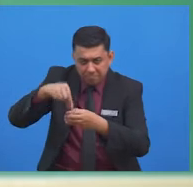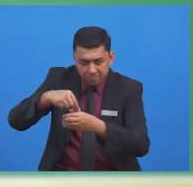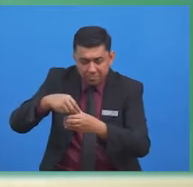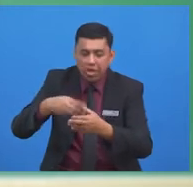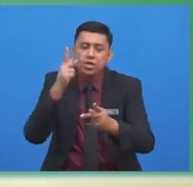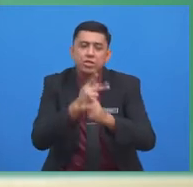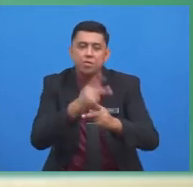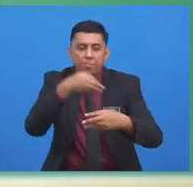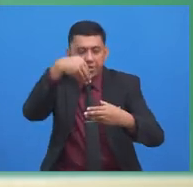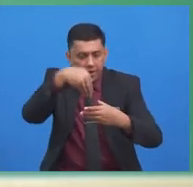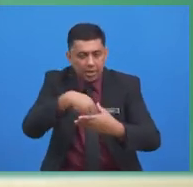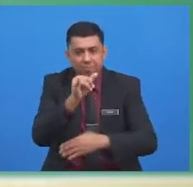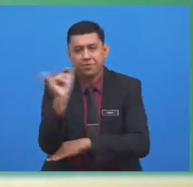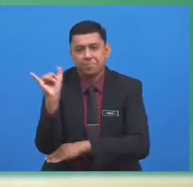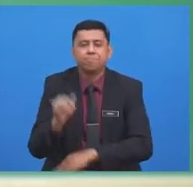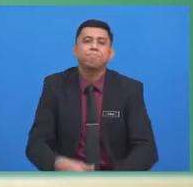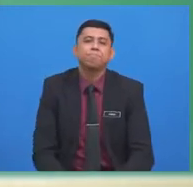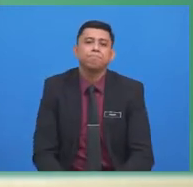yang tersimpan di dalamnya.